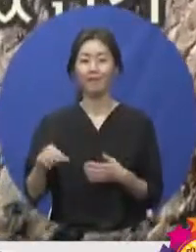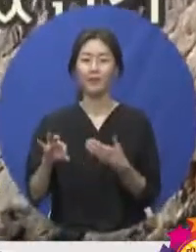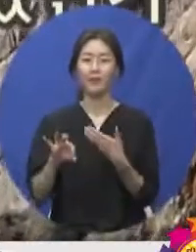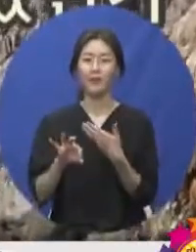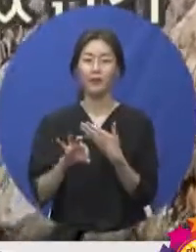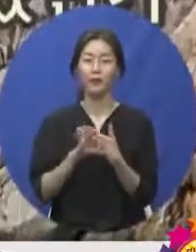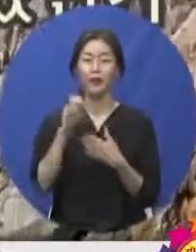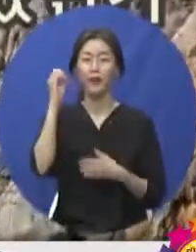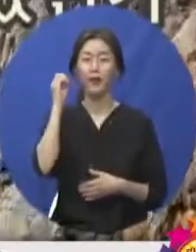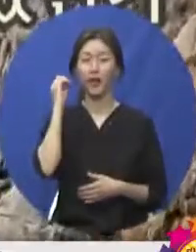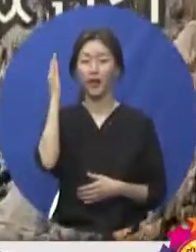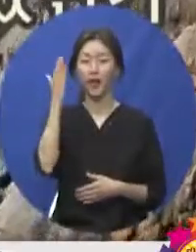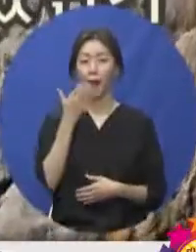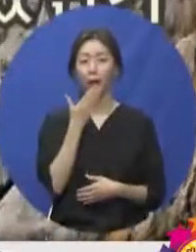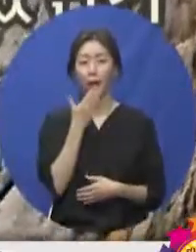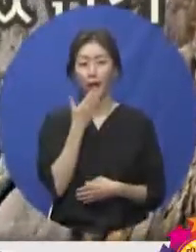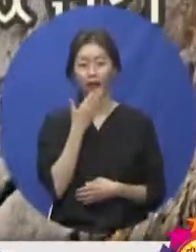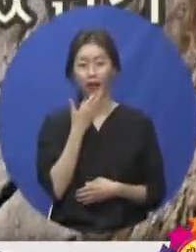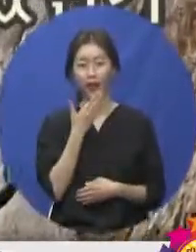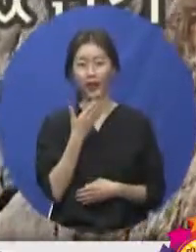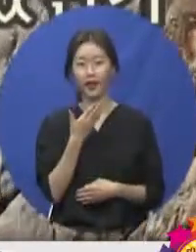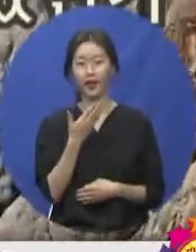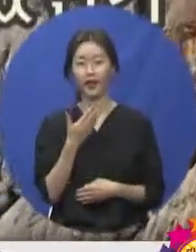가면 잊을 거라고